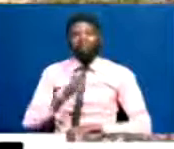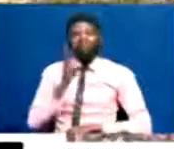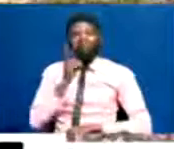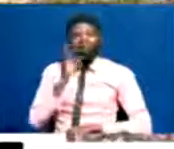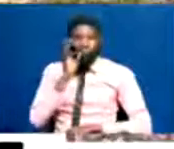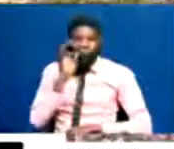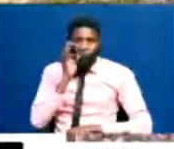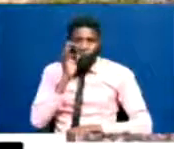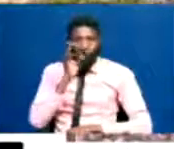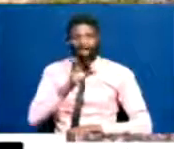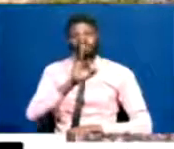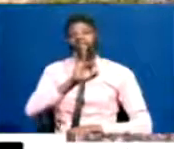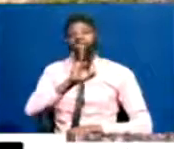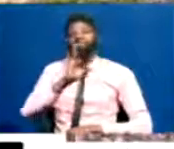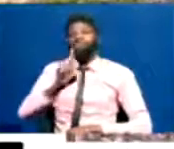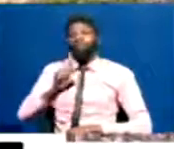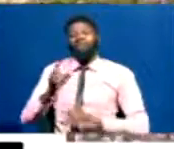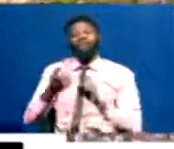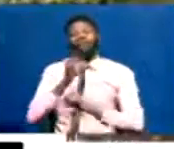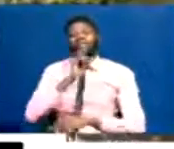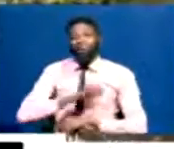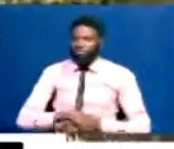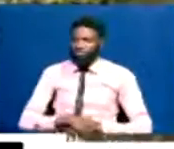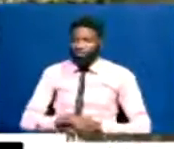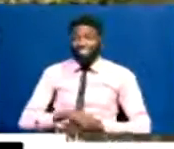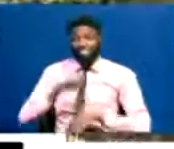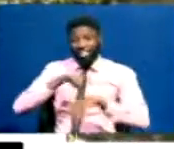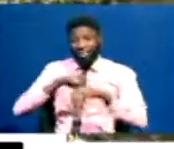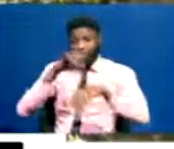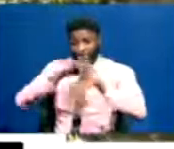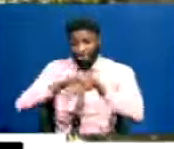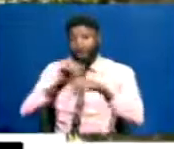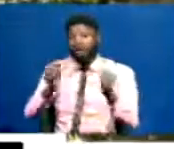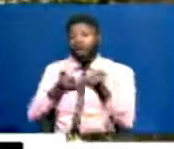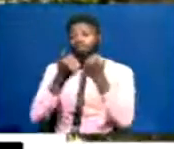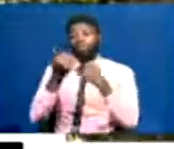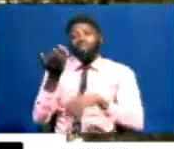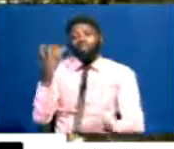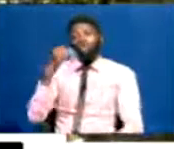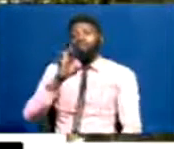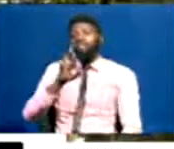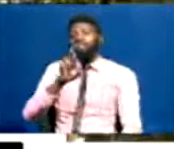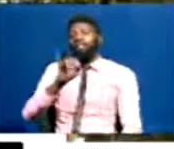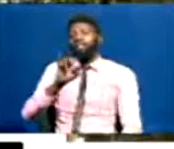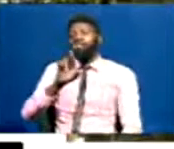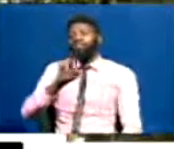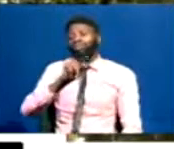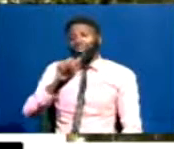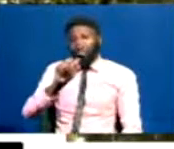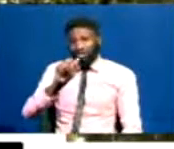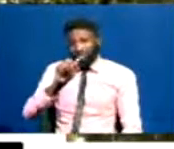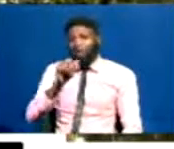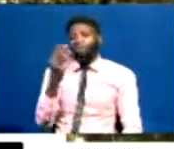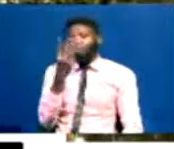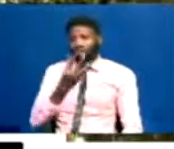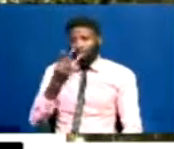kwa washukiwa hao watatu siku ya Alhamis kunafuatia operesheni iliyotekelezwa katika eneo la Riruta siku ya Jumatano ambapo maafisa hao walinasa